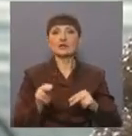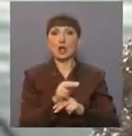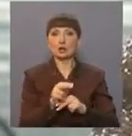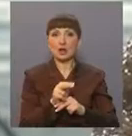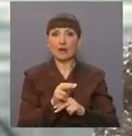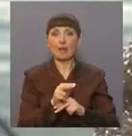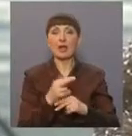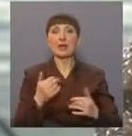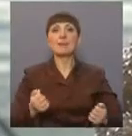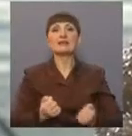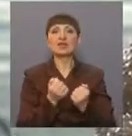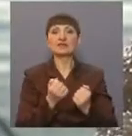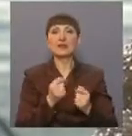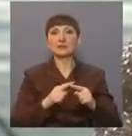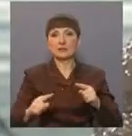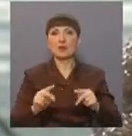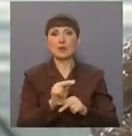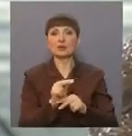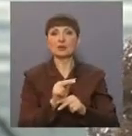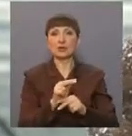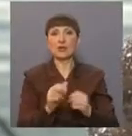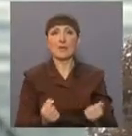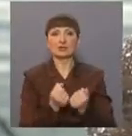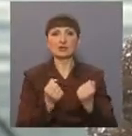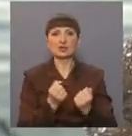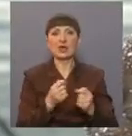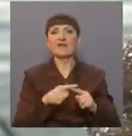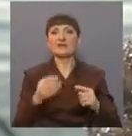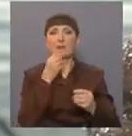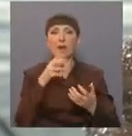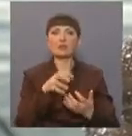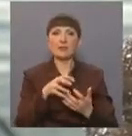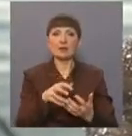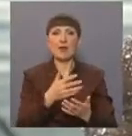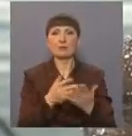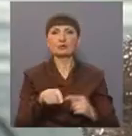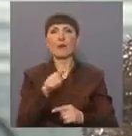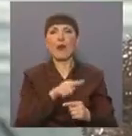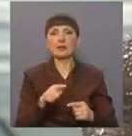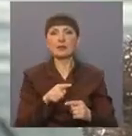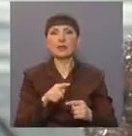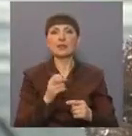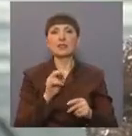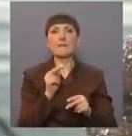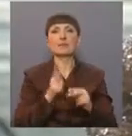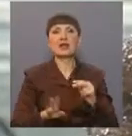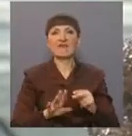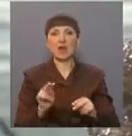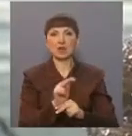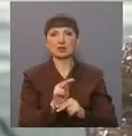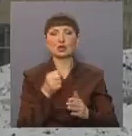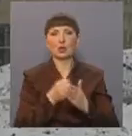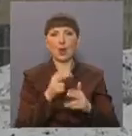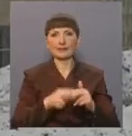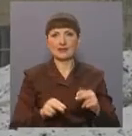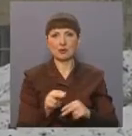и на поддерживающей фазе получают мотивационную поддержку в виде продуктов питания, для того, чтобы они не прерывали лечение и долечились до